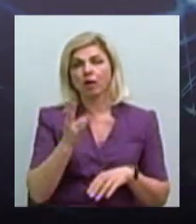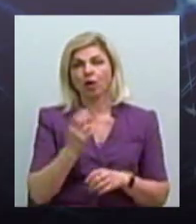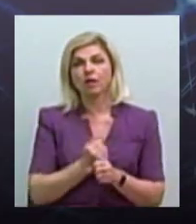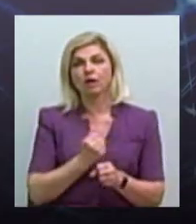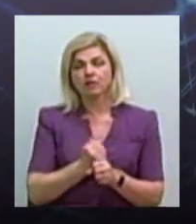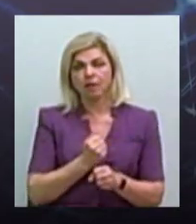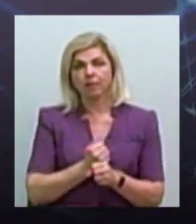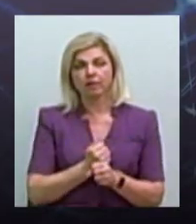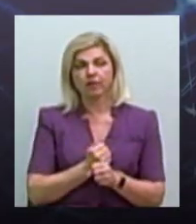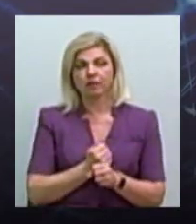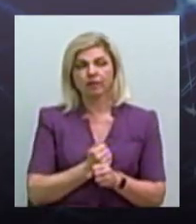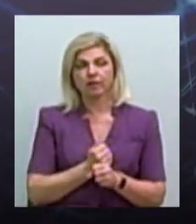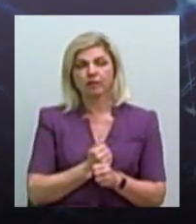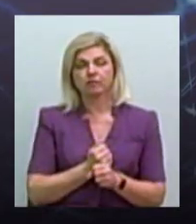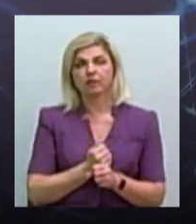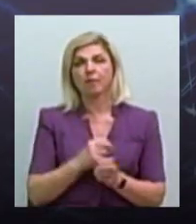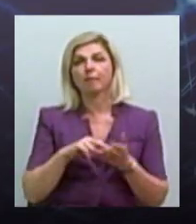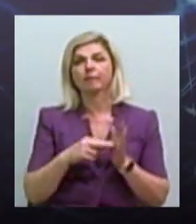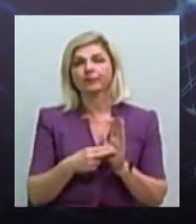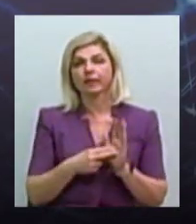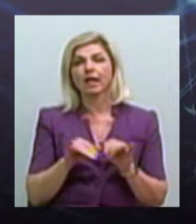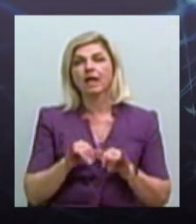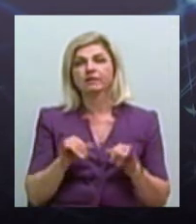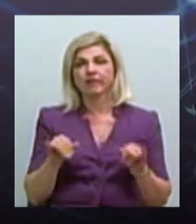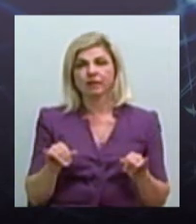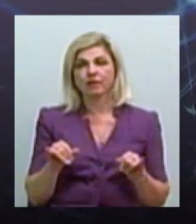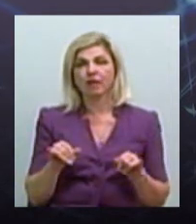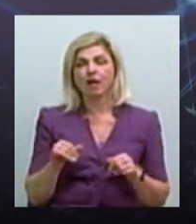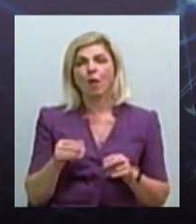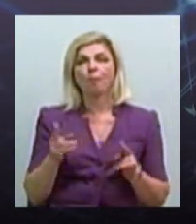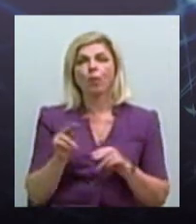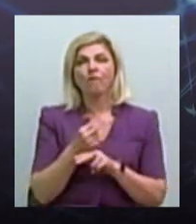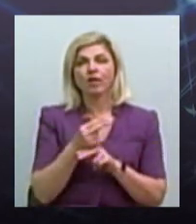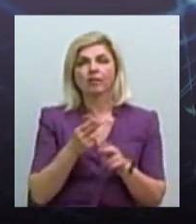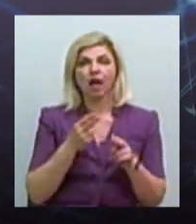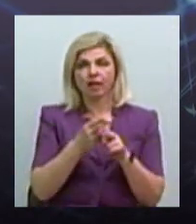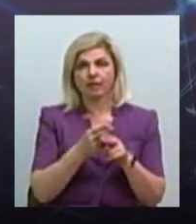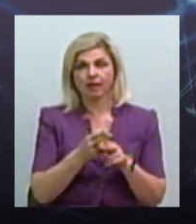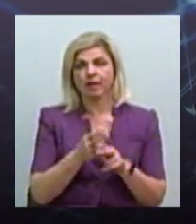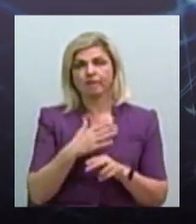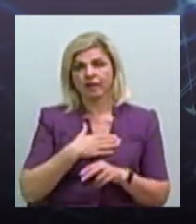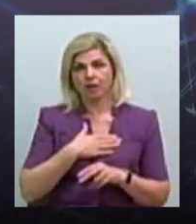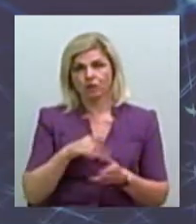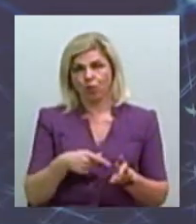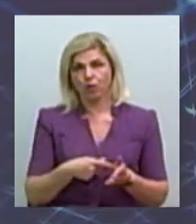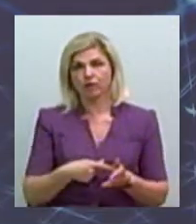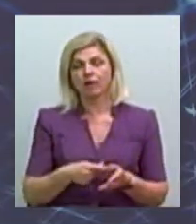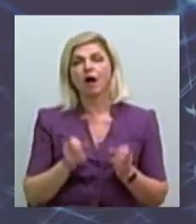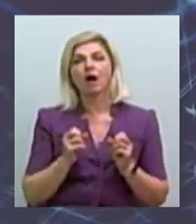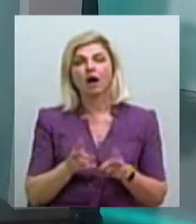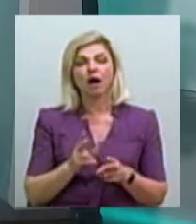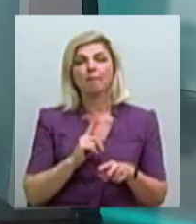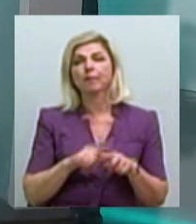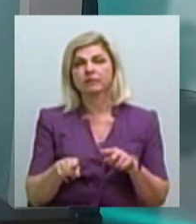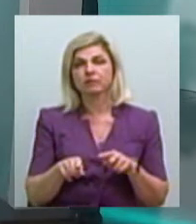и разрабатывать стратегию развития профилактики в нашем городе. А як швидко